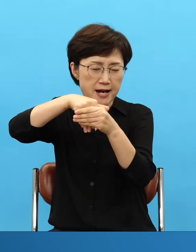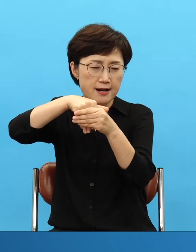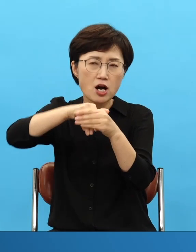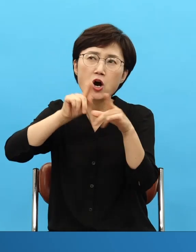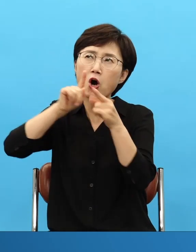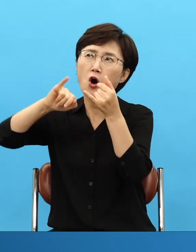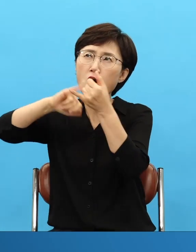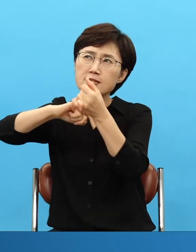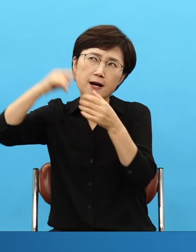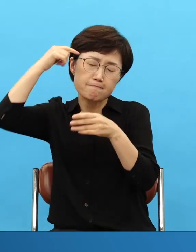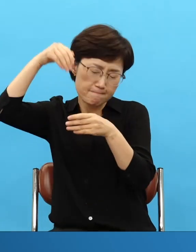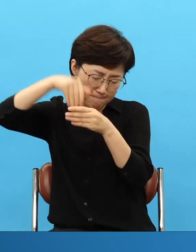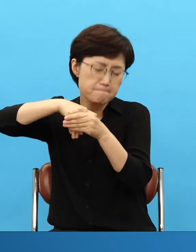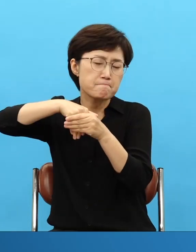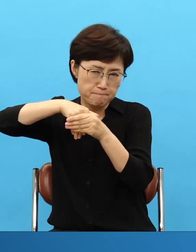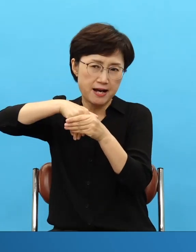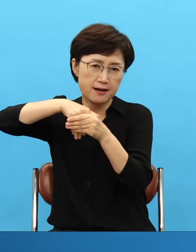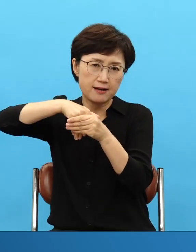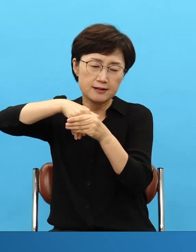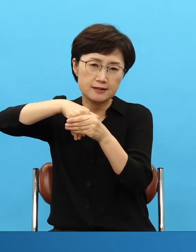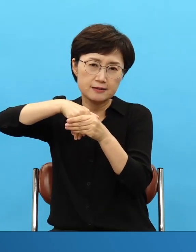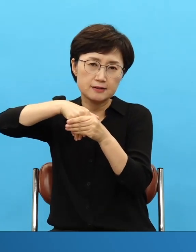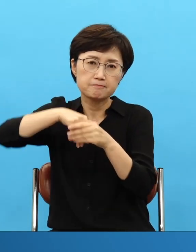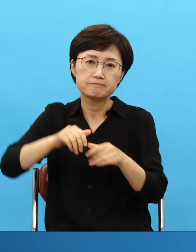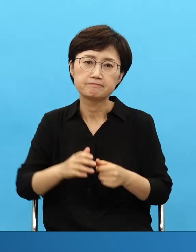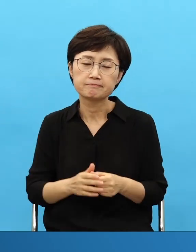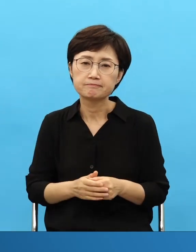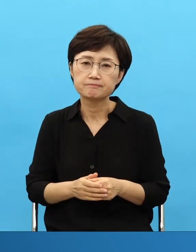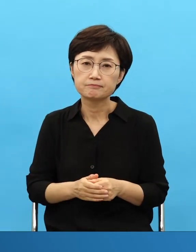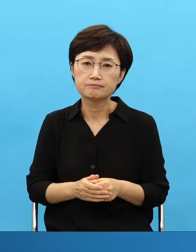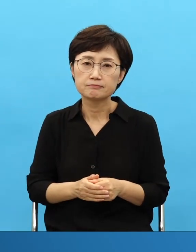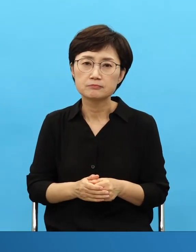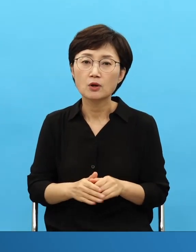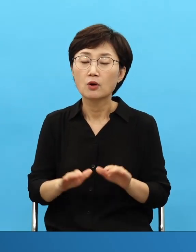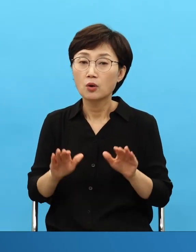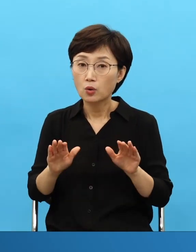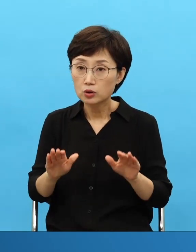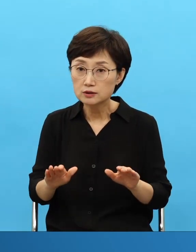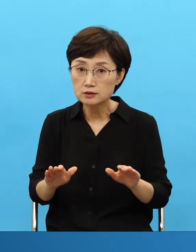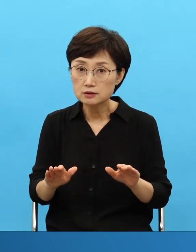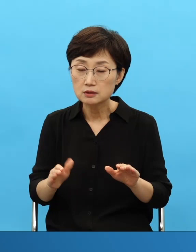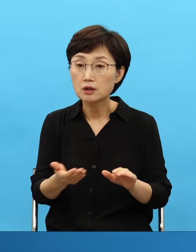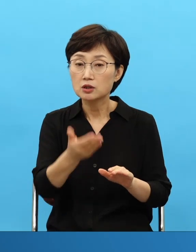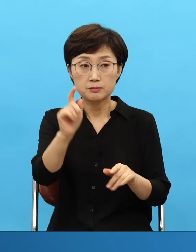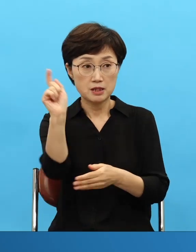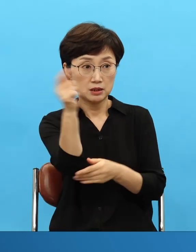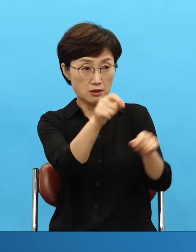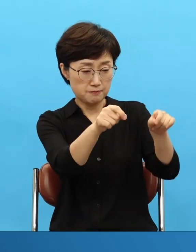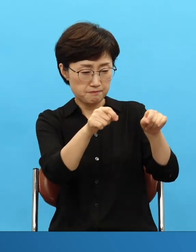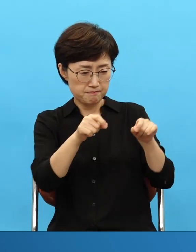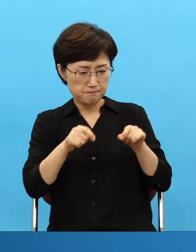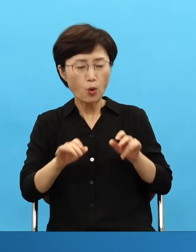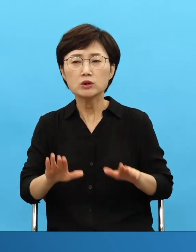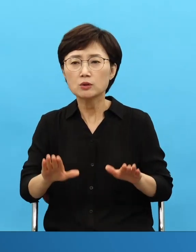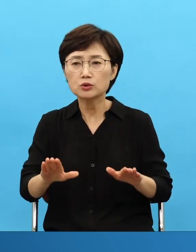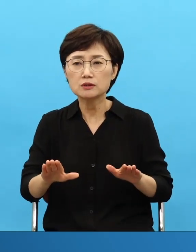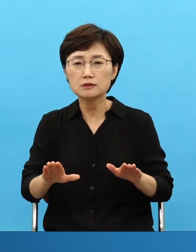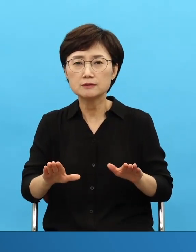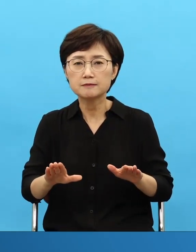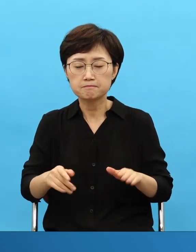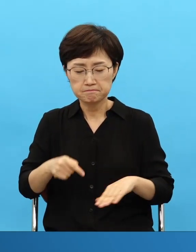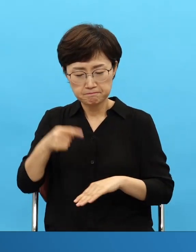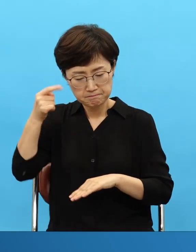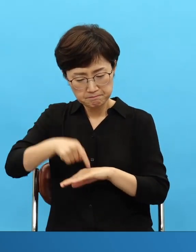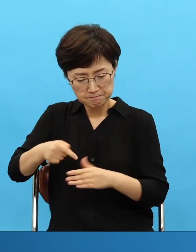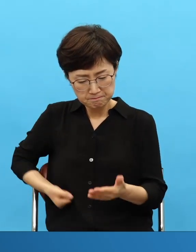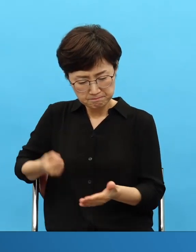딱 심었어요. He planted this covenant when he was a shepherd. 오늘이 바로 여러분의 그날이 되어야 됩니다. Today must become that